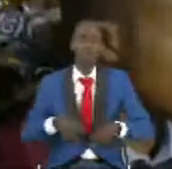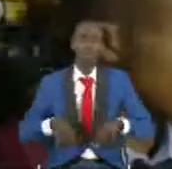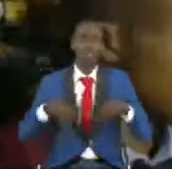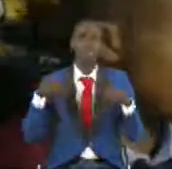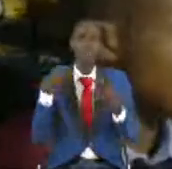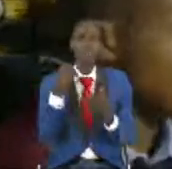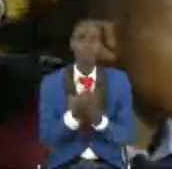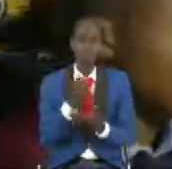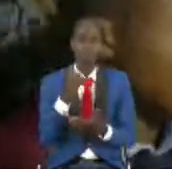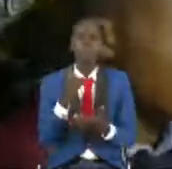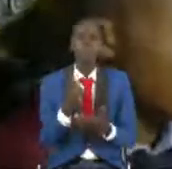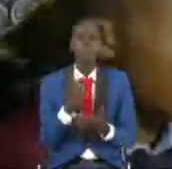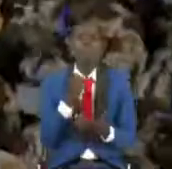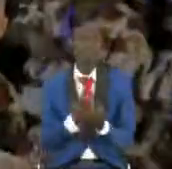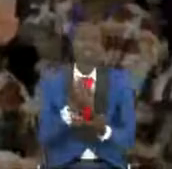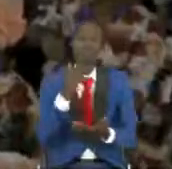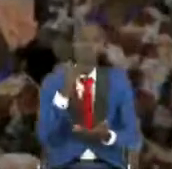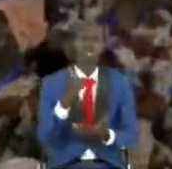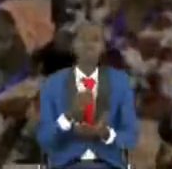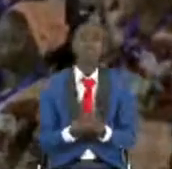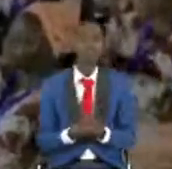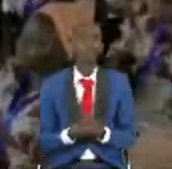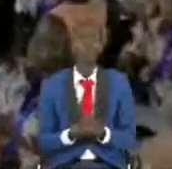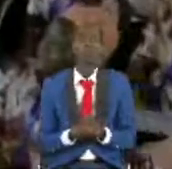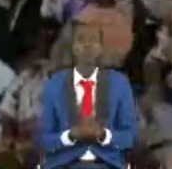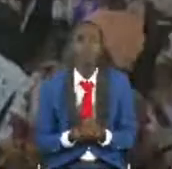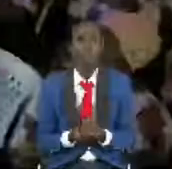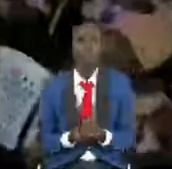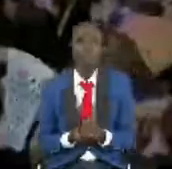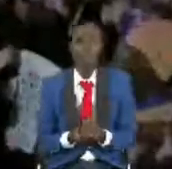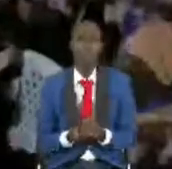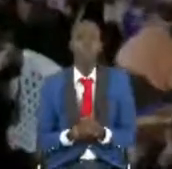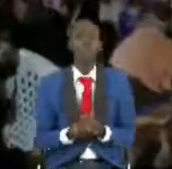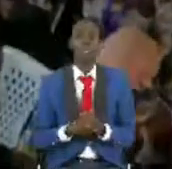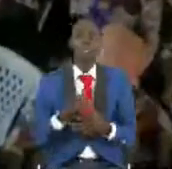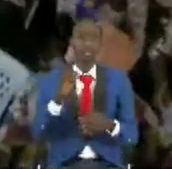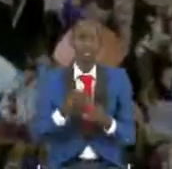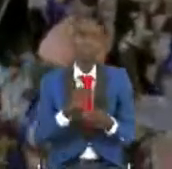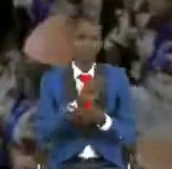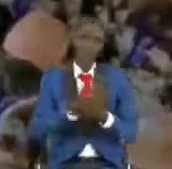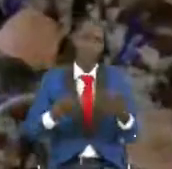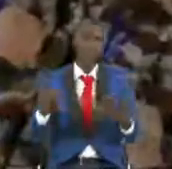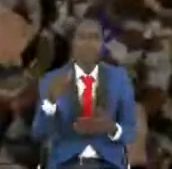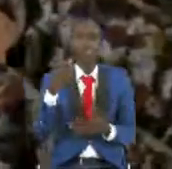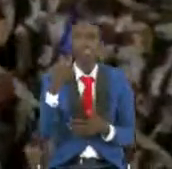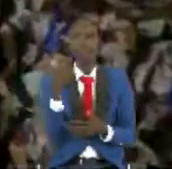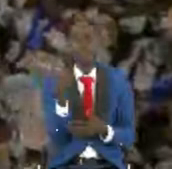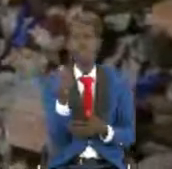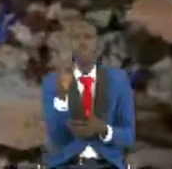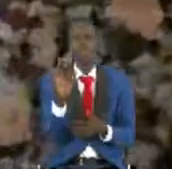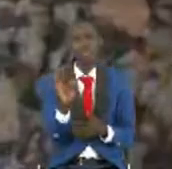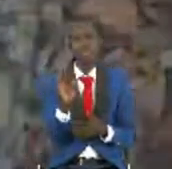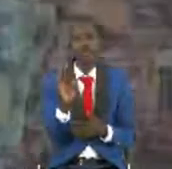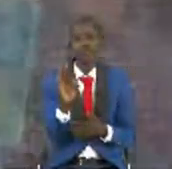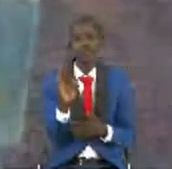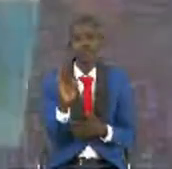Amen. Amen. Verset 19. Verset 19 dit, cette espérance,